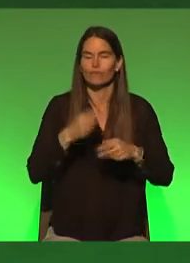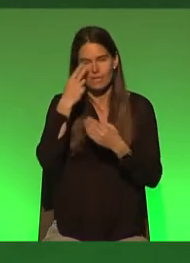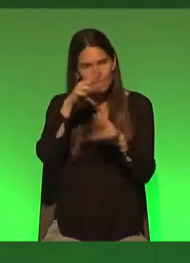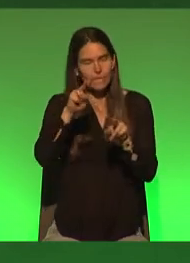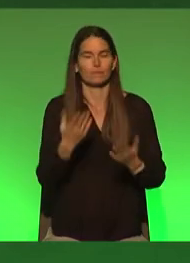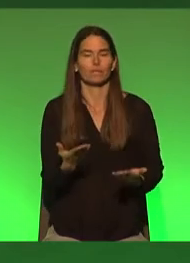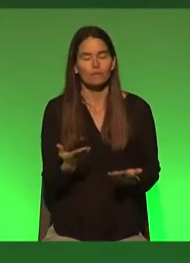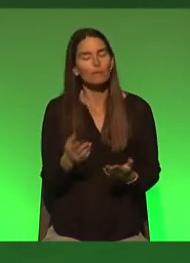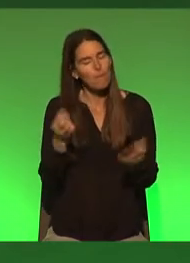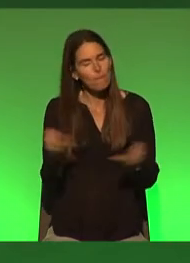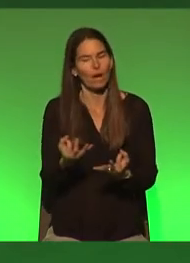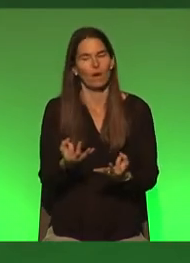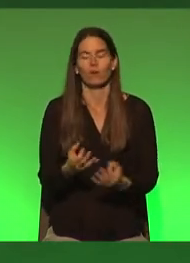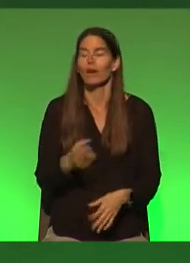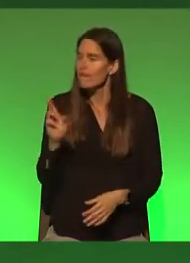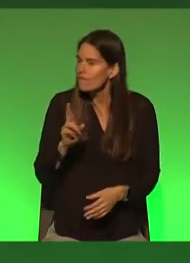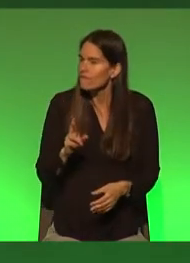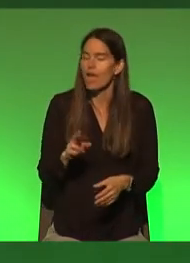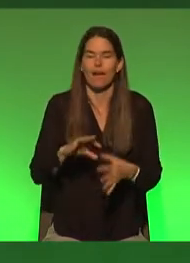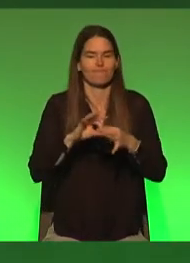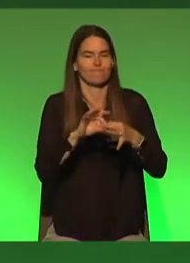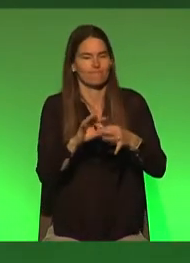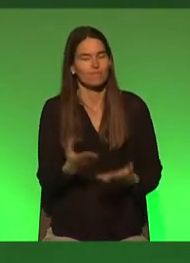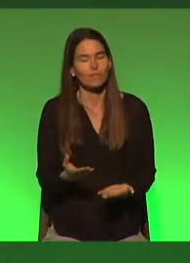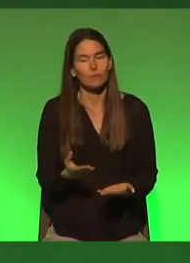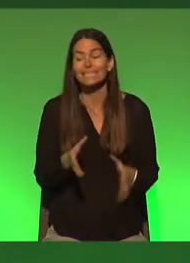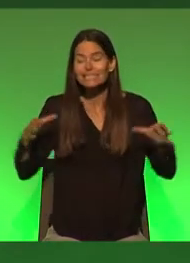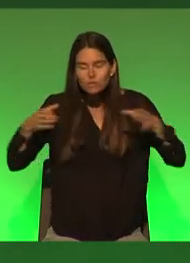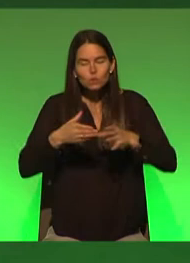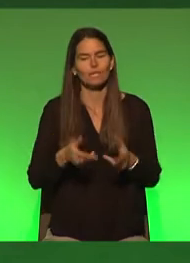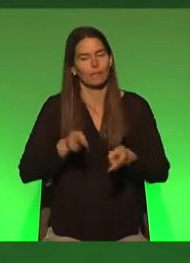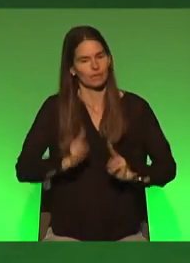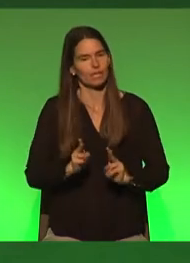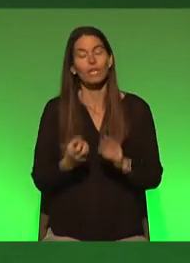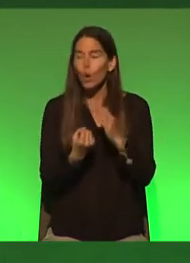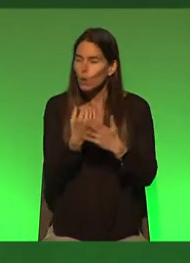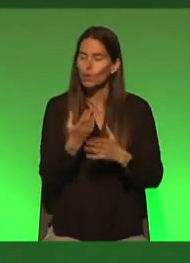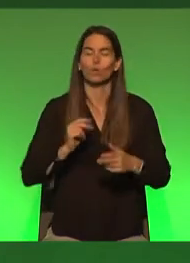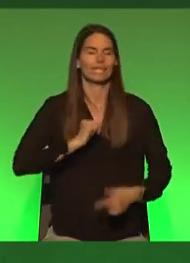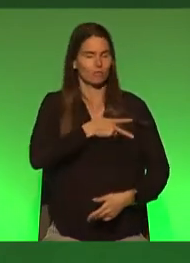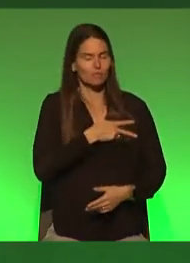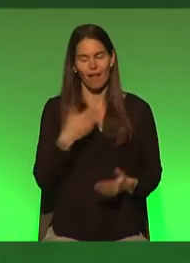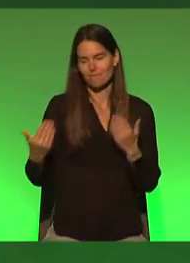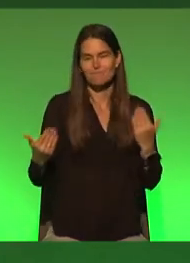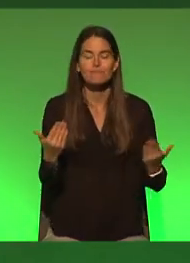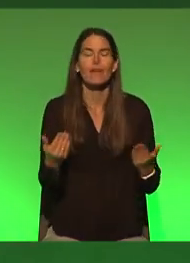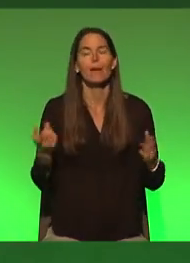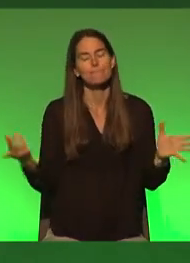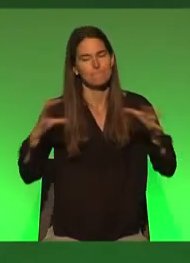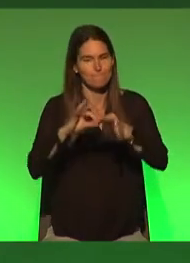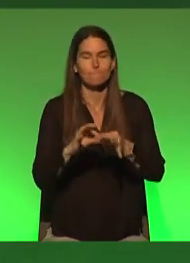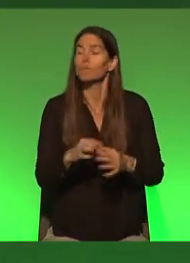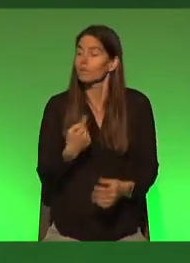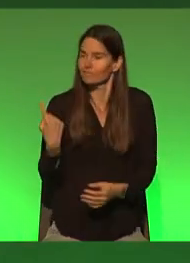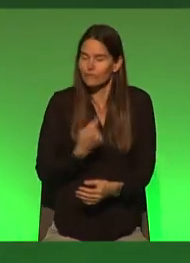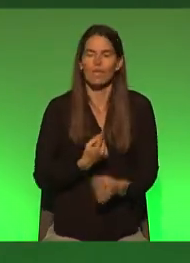Regionen, die davon gerade noch abhängig sind. Gemeinsam ist es richtig. Ökologie und Soziales, zwei Seiten derselben Medaille. Dafür stehen wir